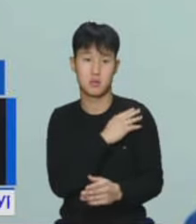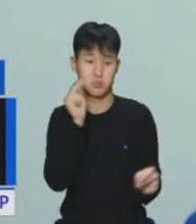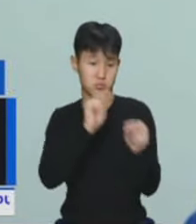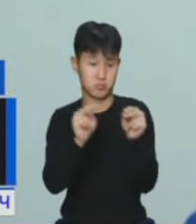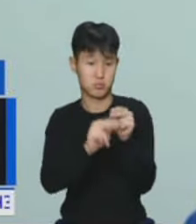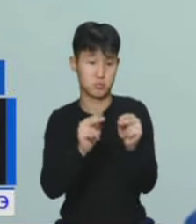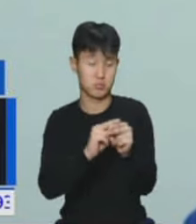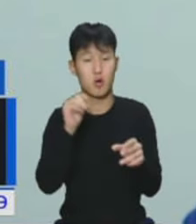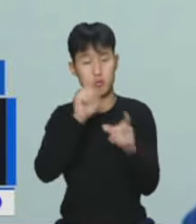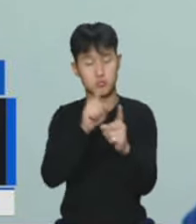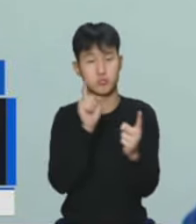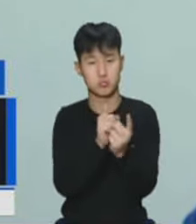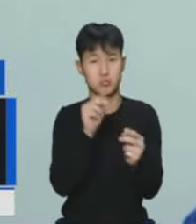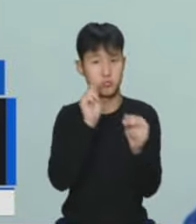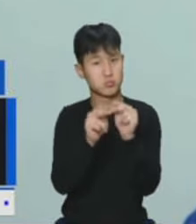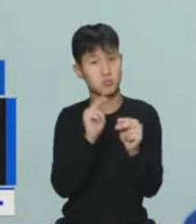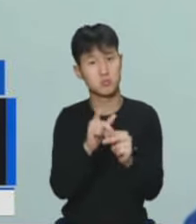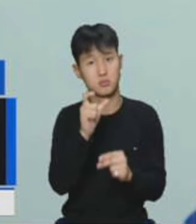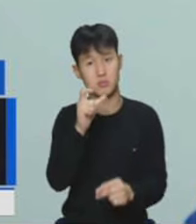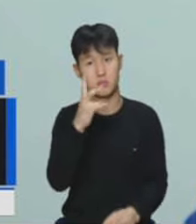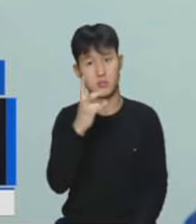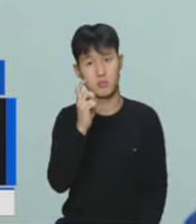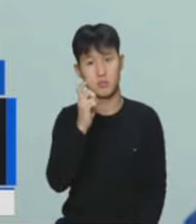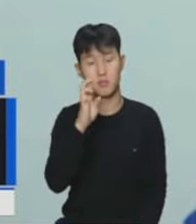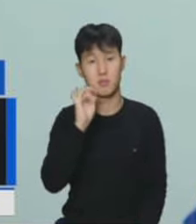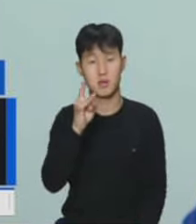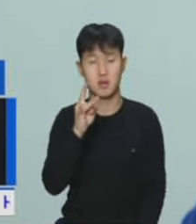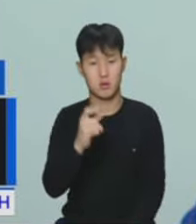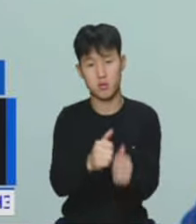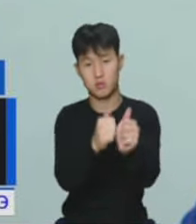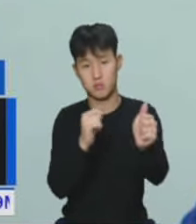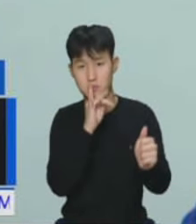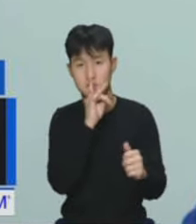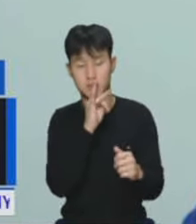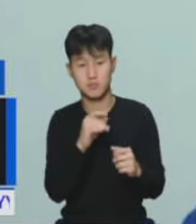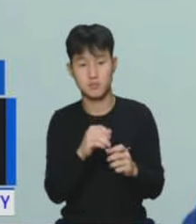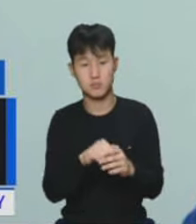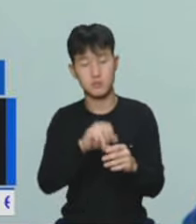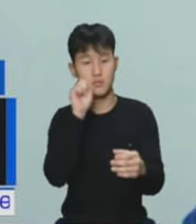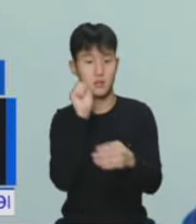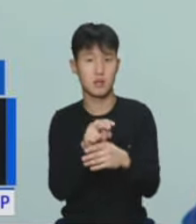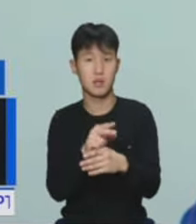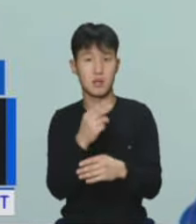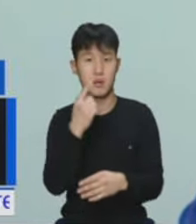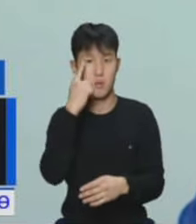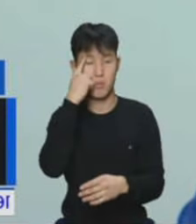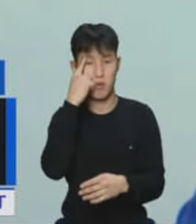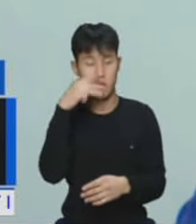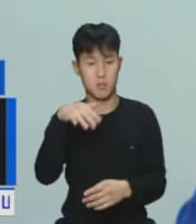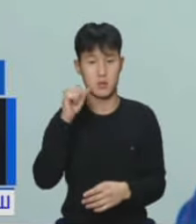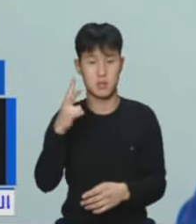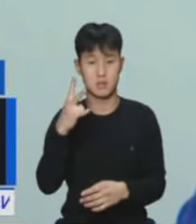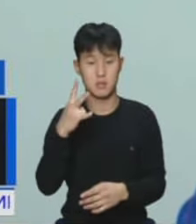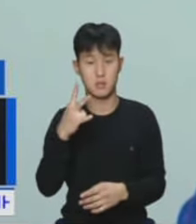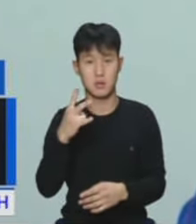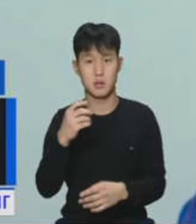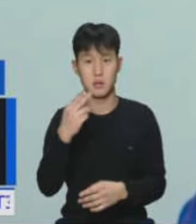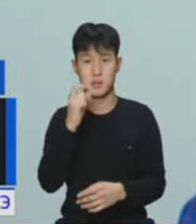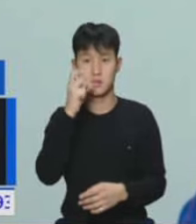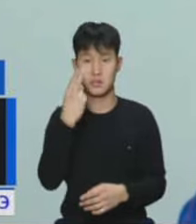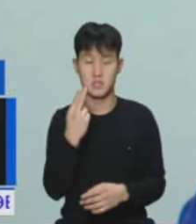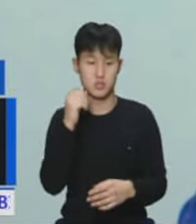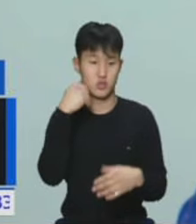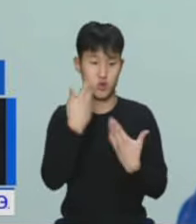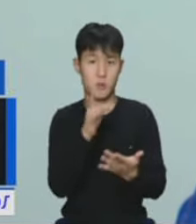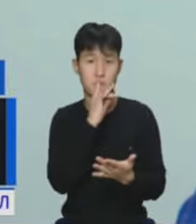тодруулахгүй бол инк 2 огцрохно гэсүг. Монгол Ардын намыг цэцэд өгнө. эднээс ногоо малгайт